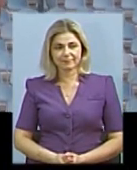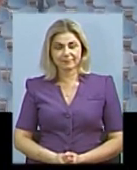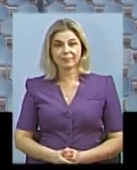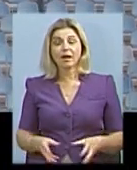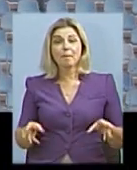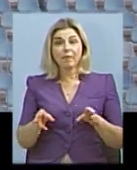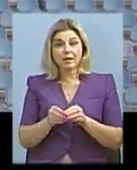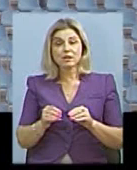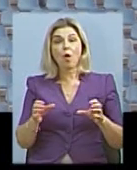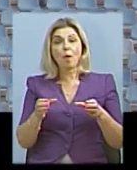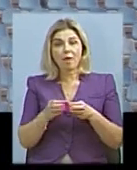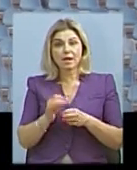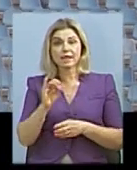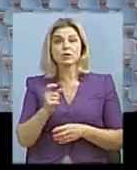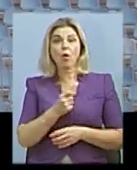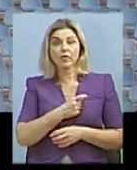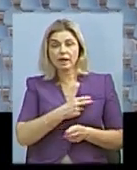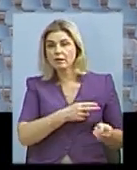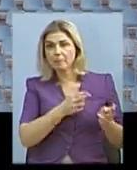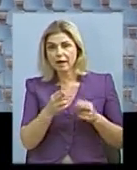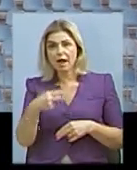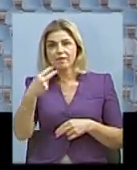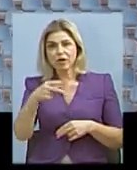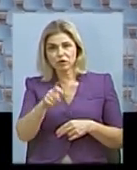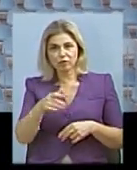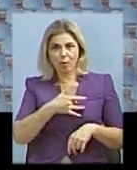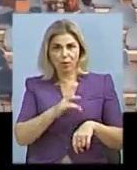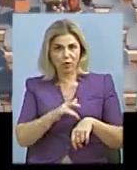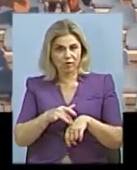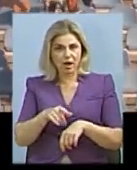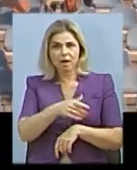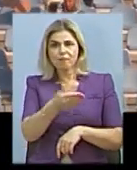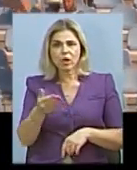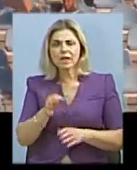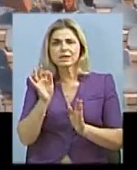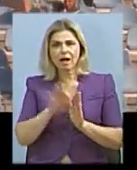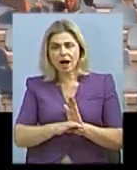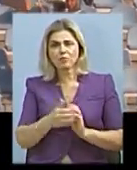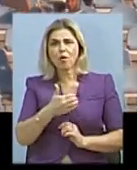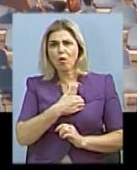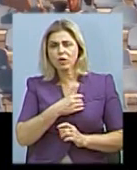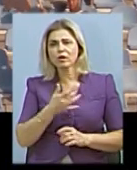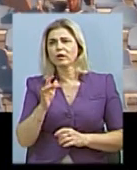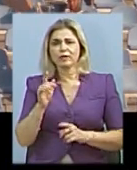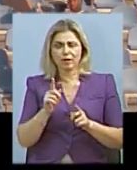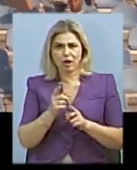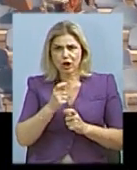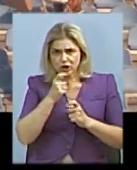Разом з командою з Одещини приїхали 20 вболівальників. Вони одразу спробували перекричати місцевих.